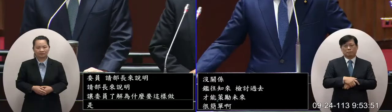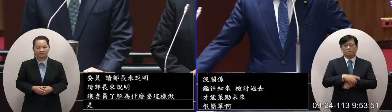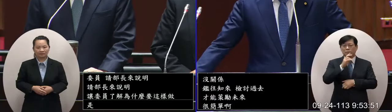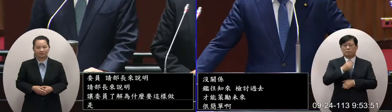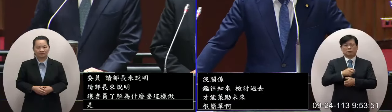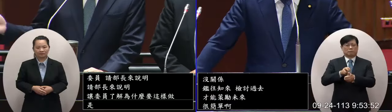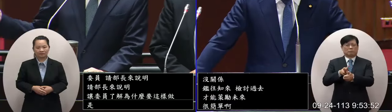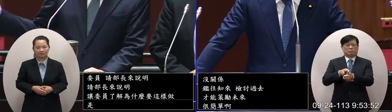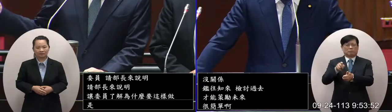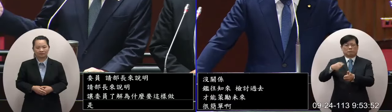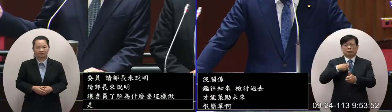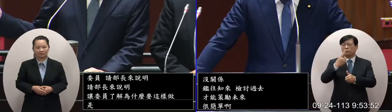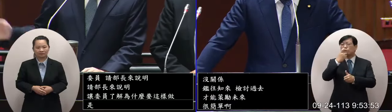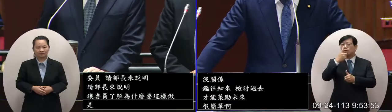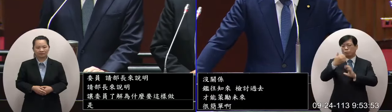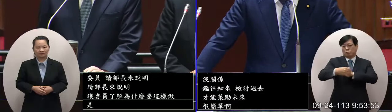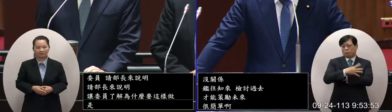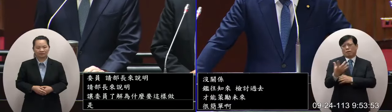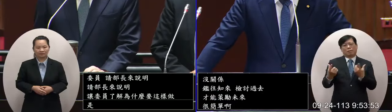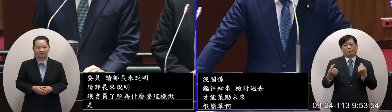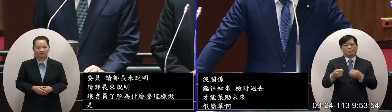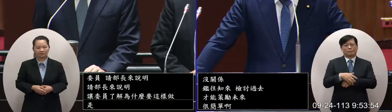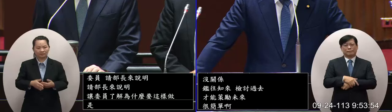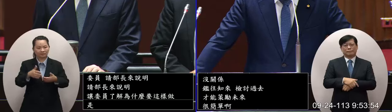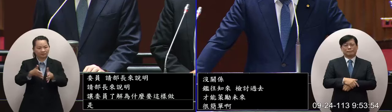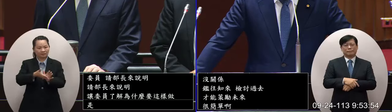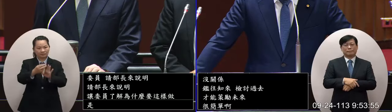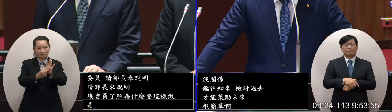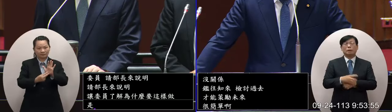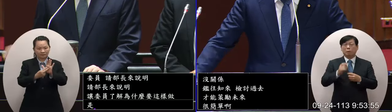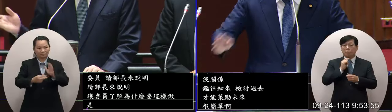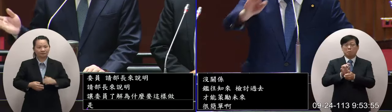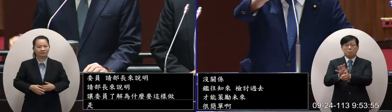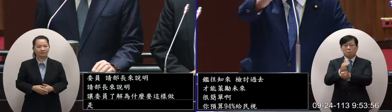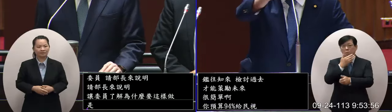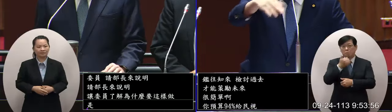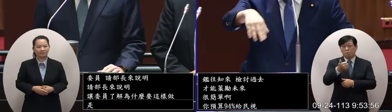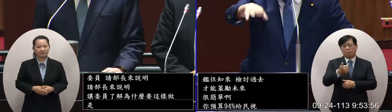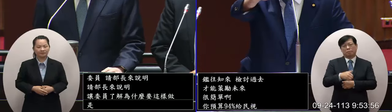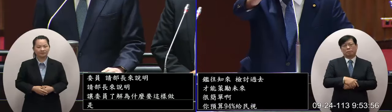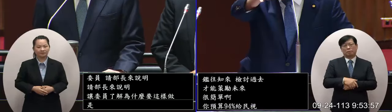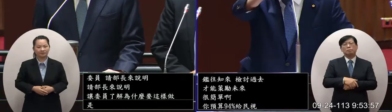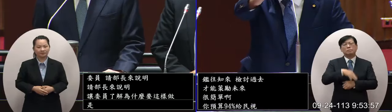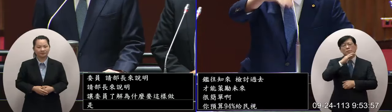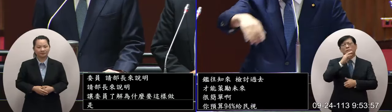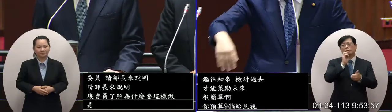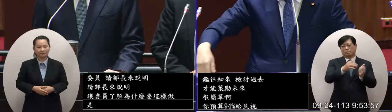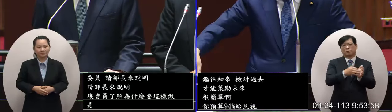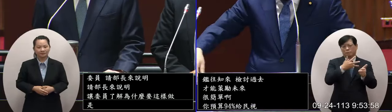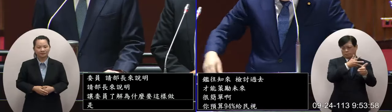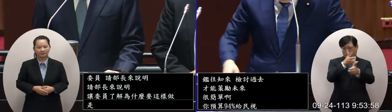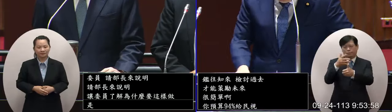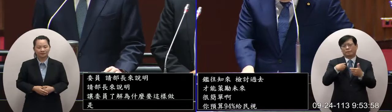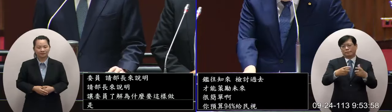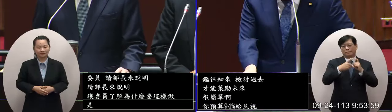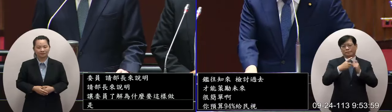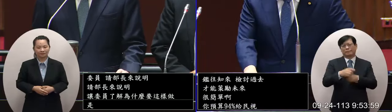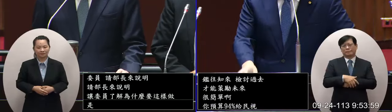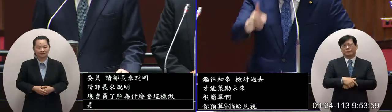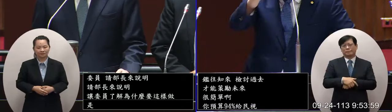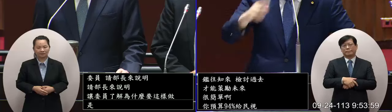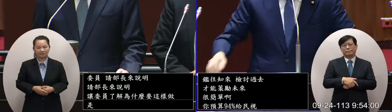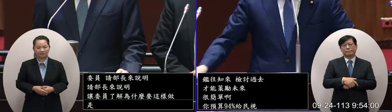有绿媒体嘛。 请部长说明。 好，就养有绿媒体，没关系啊。待会儿我讲完再问他回答哈。